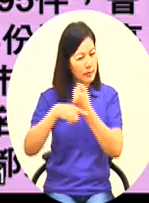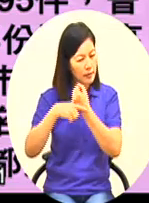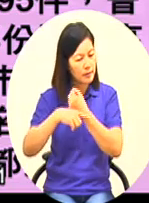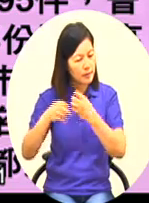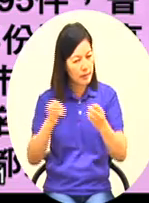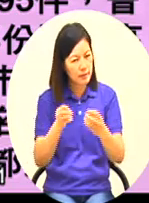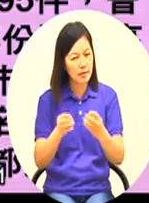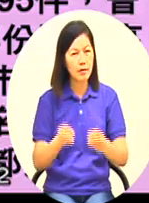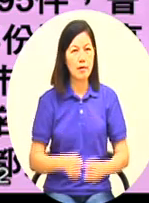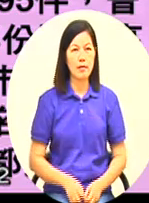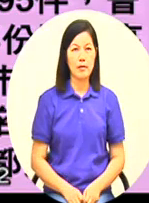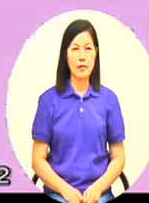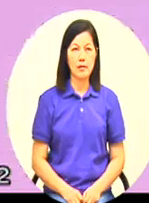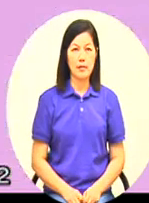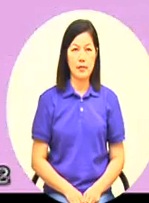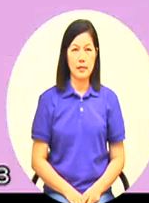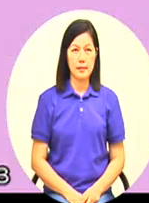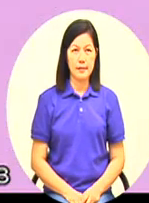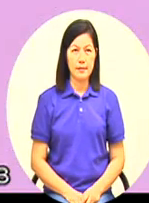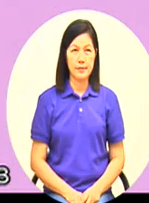哈。